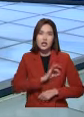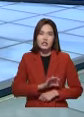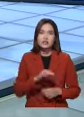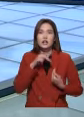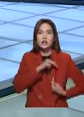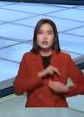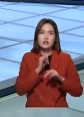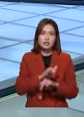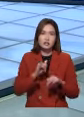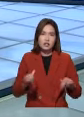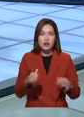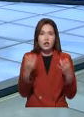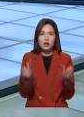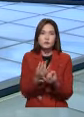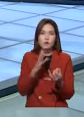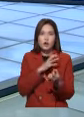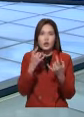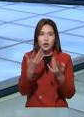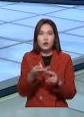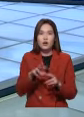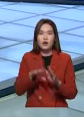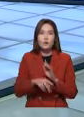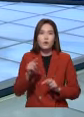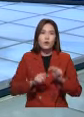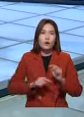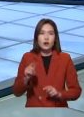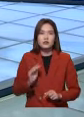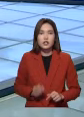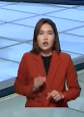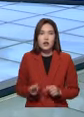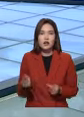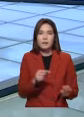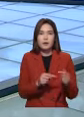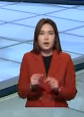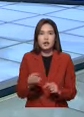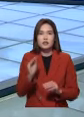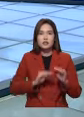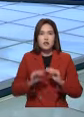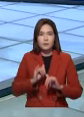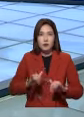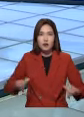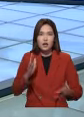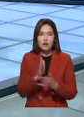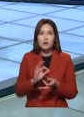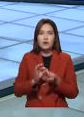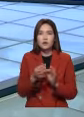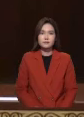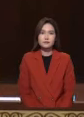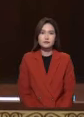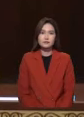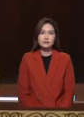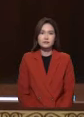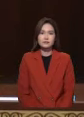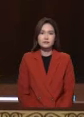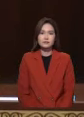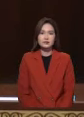мен қызметтердің дамуына ықпал етеді. Сонымен бірге отандық аудиторлық компаниялардың бәсекеге қабілеттілігін арттырмақ. Толығырақ алдағы сюжетте.